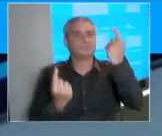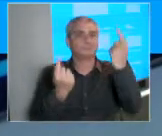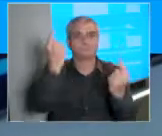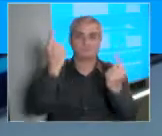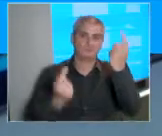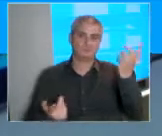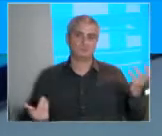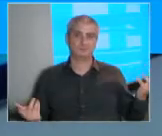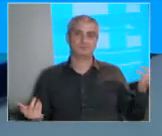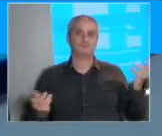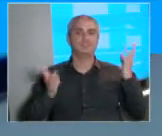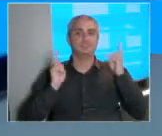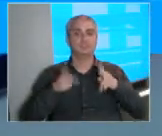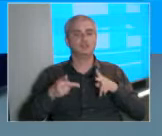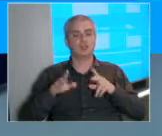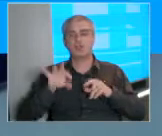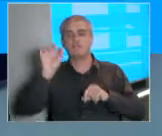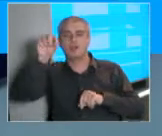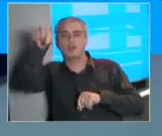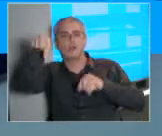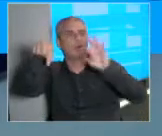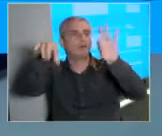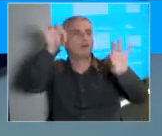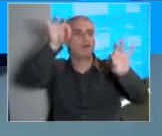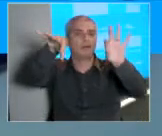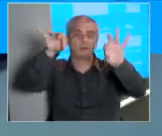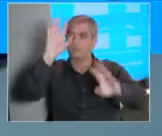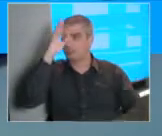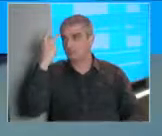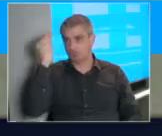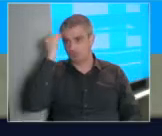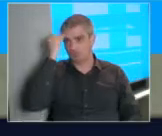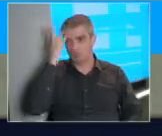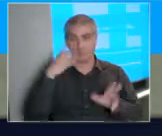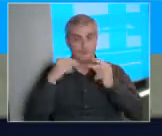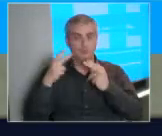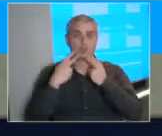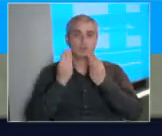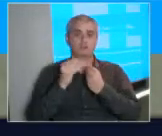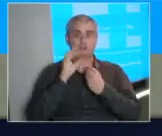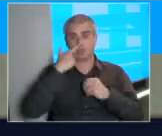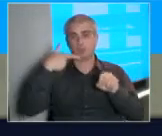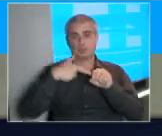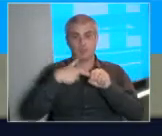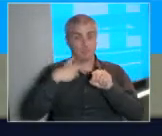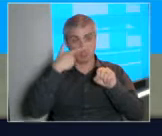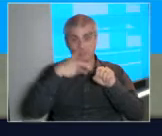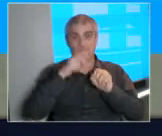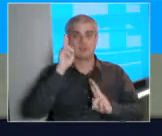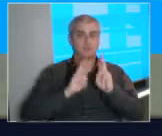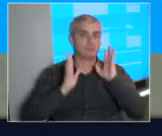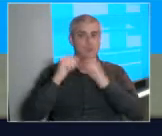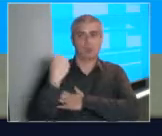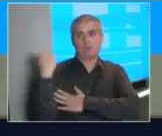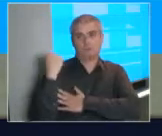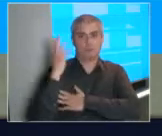כאלה שאפשר לבחור אותם בפינצטה. חשוב שנזכור שהפלסטיק הוא תוצר לוואי של נפט. נפט זו תעשייה מאוד